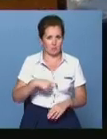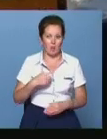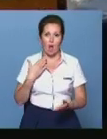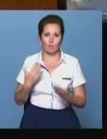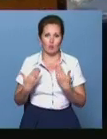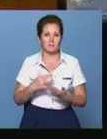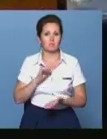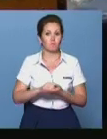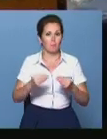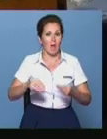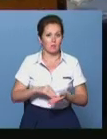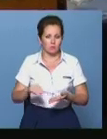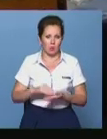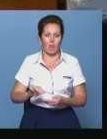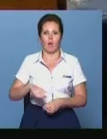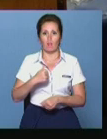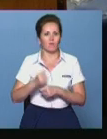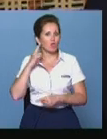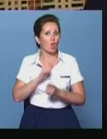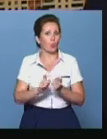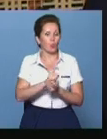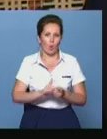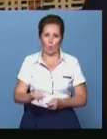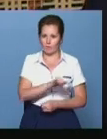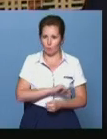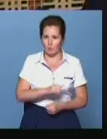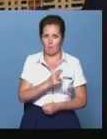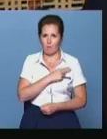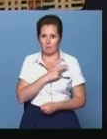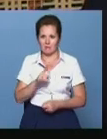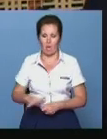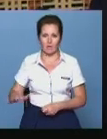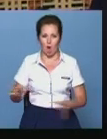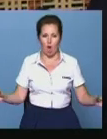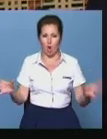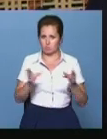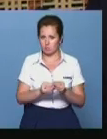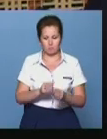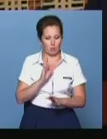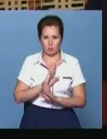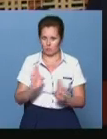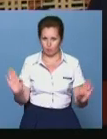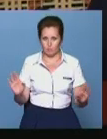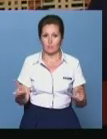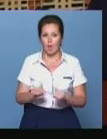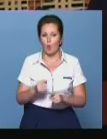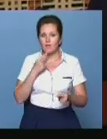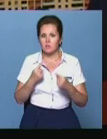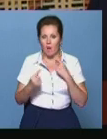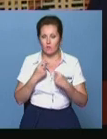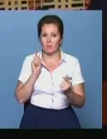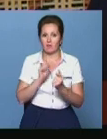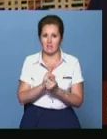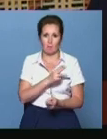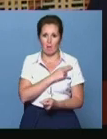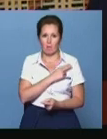развеял главный слух этого лета. Удмуртия и Пермский край не объединяются. Такого разговора-то у нас при встрече с